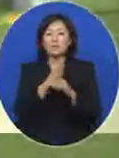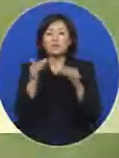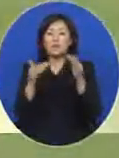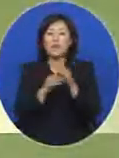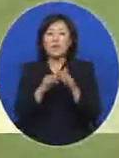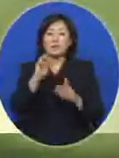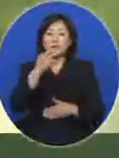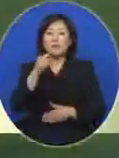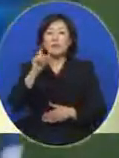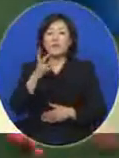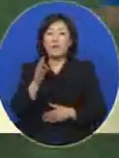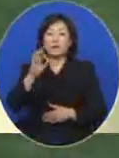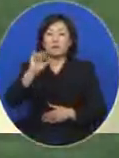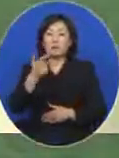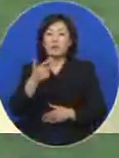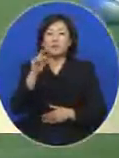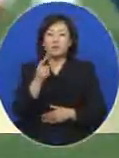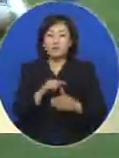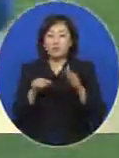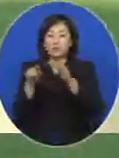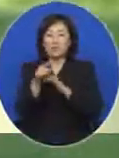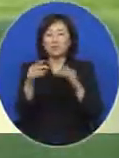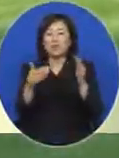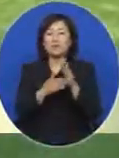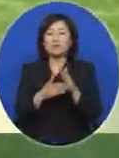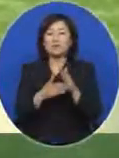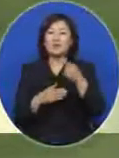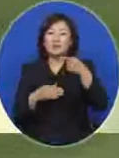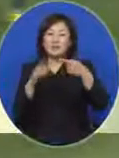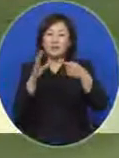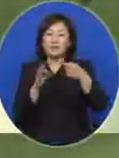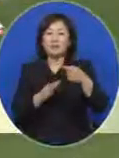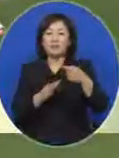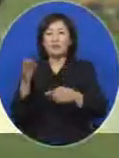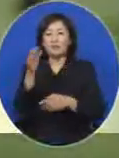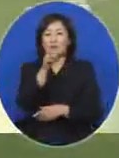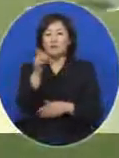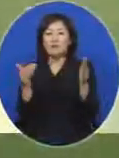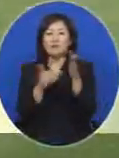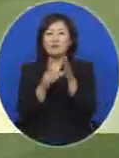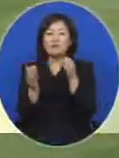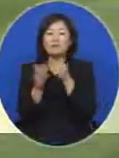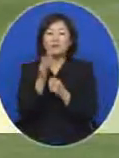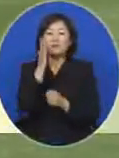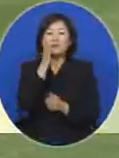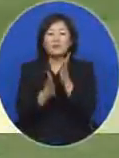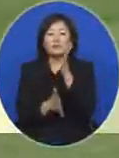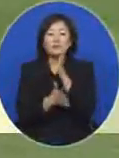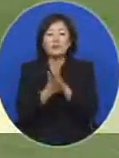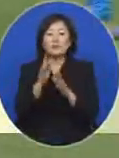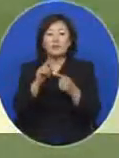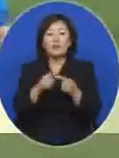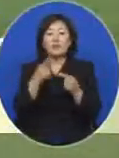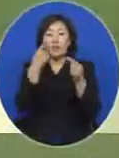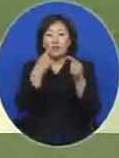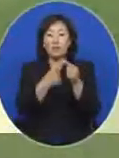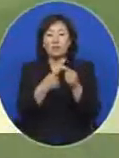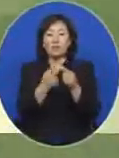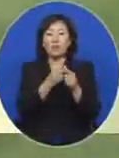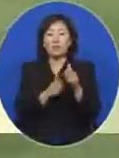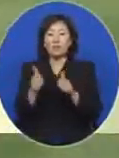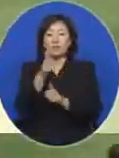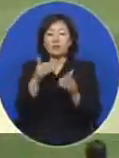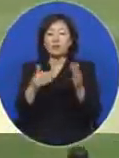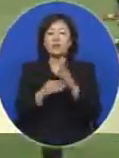37분 강민수의 선제골을 끝까지 지켜 도쿄에 1대 0으로 승리했습니다. 울산은 이번 승리로 조 1위로 16강에 올라